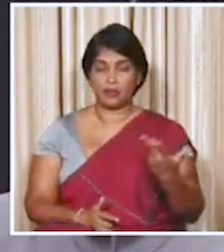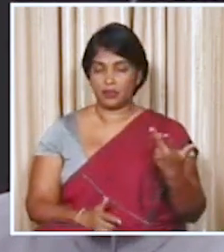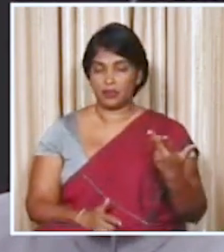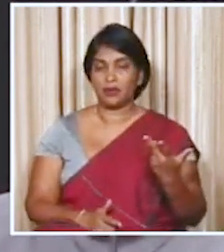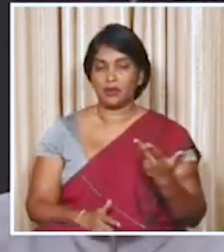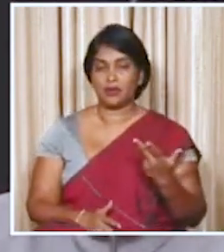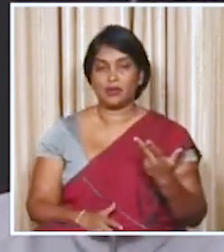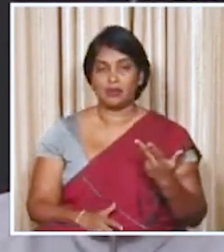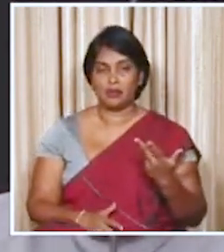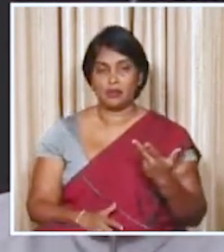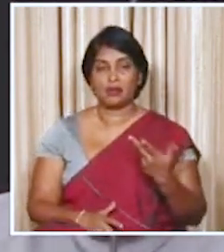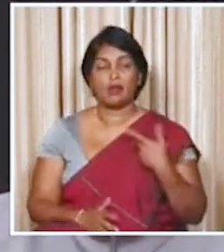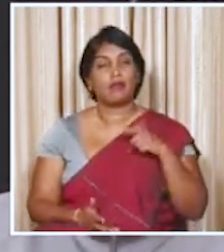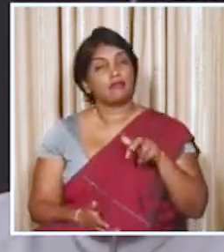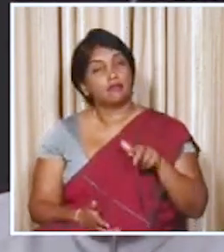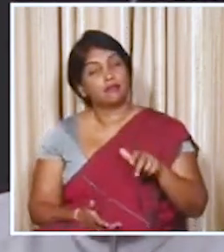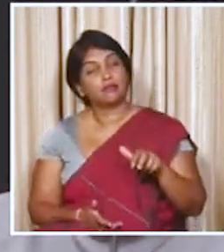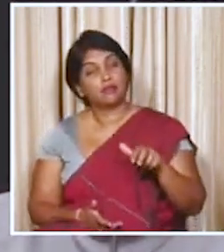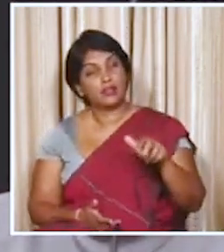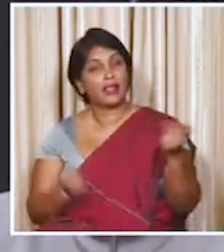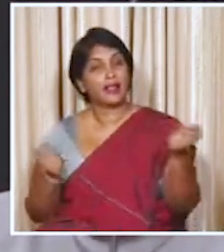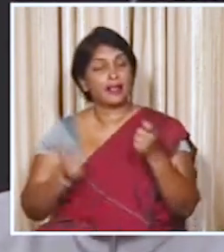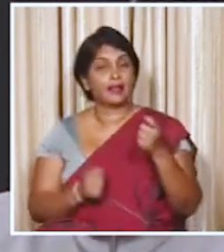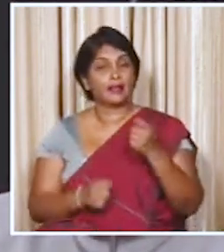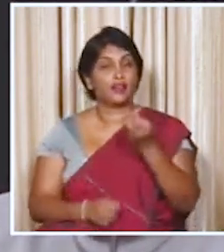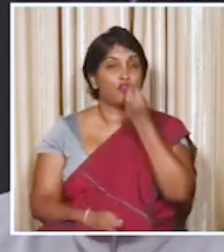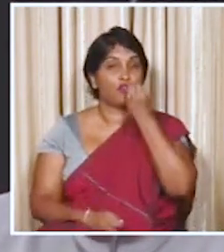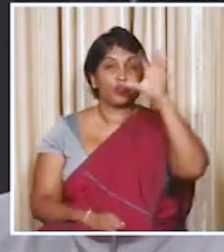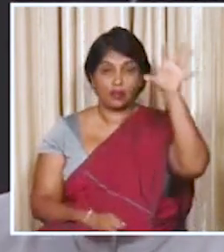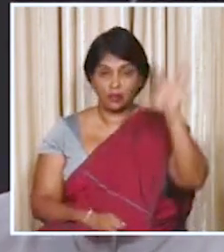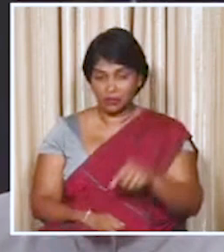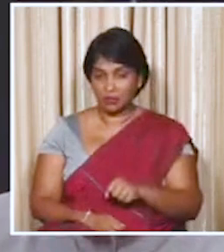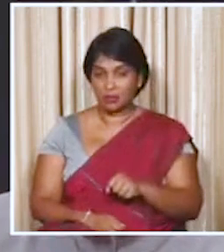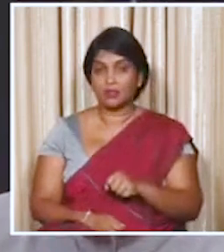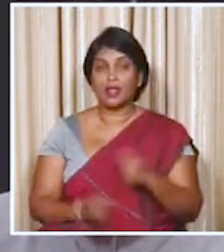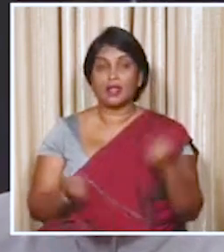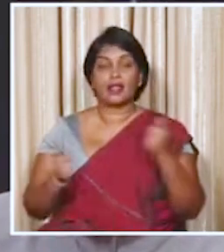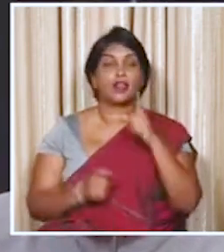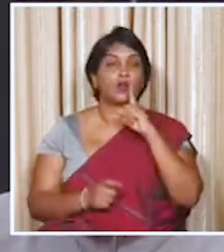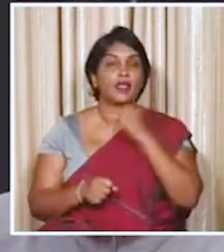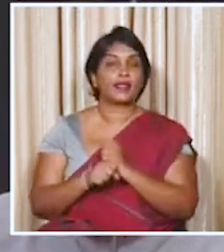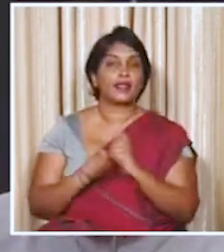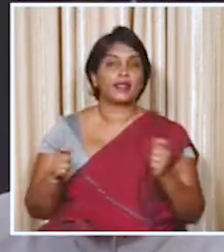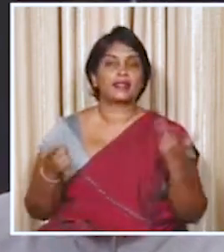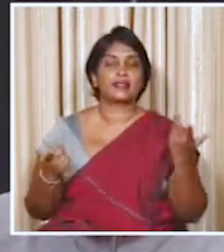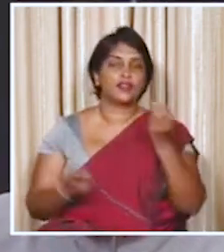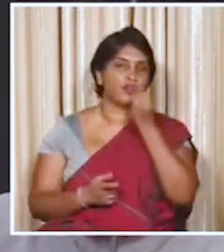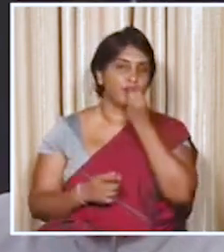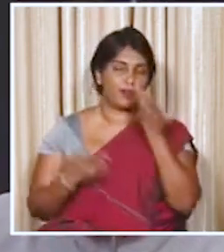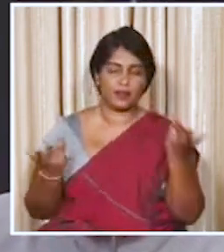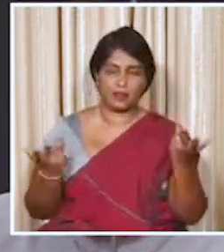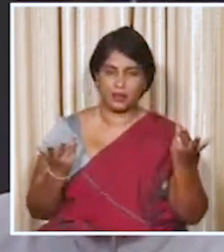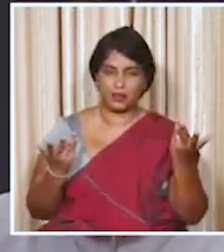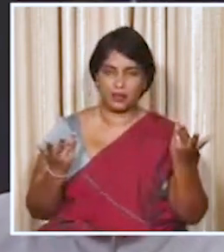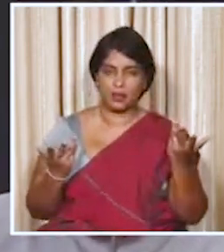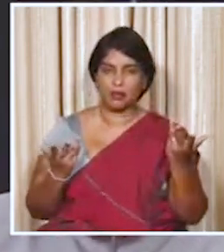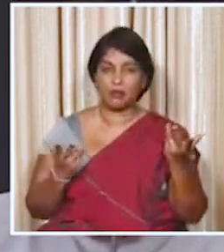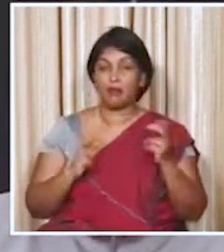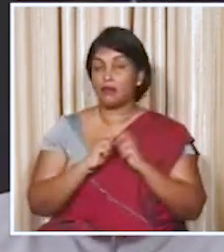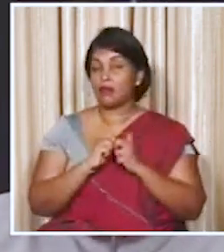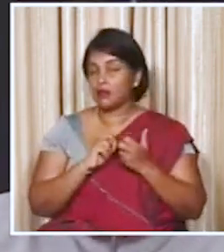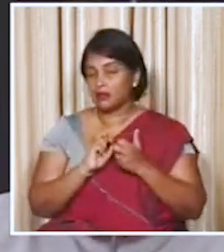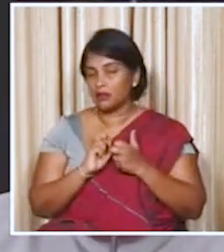Itu kote paingi hilla, kadekin kamera gain dia, anu kote kadekin ino gas ne kamera. Mi